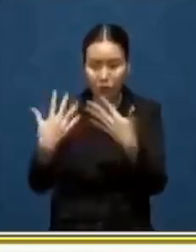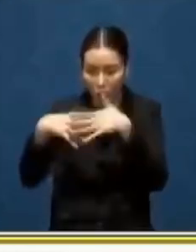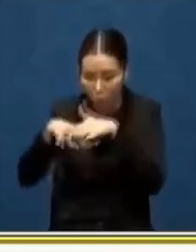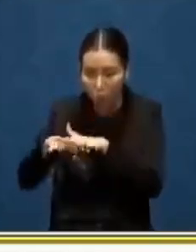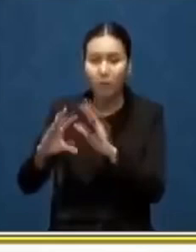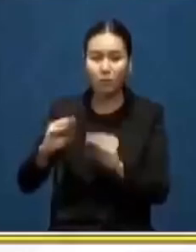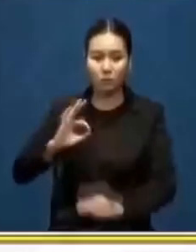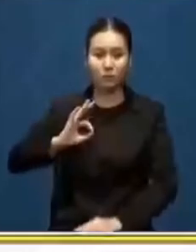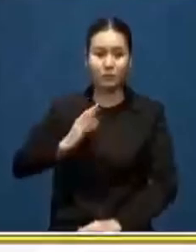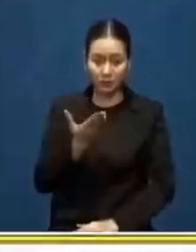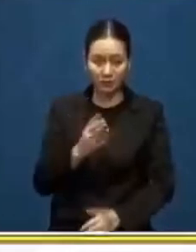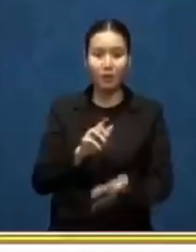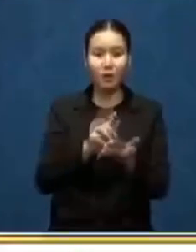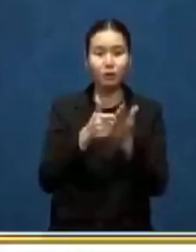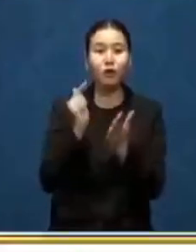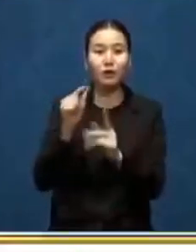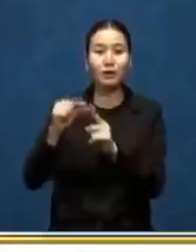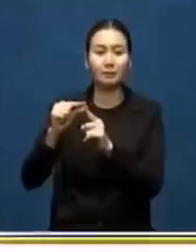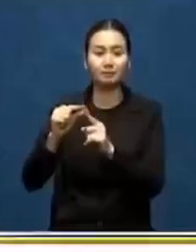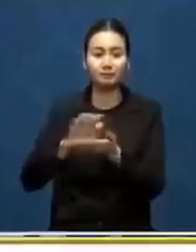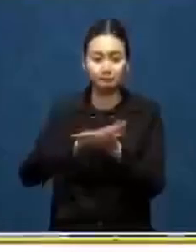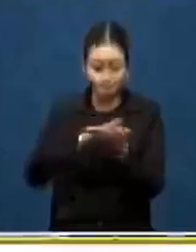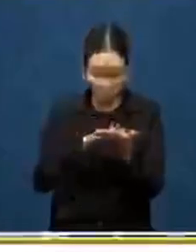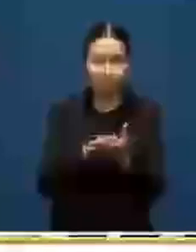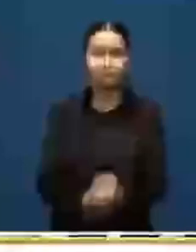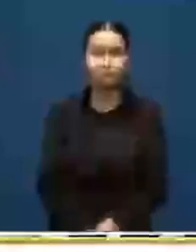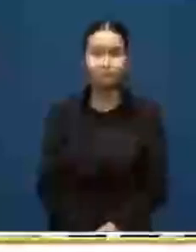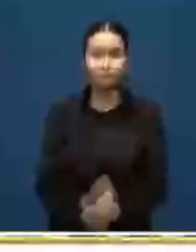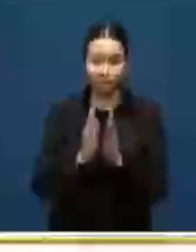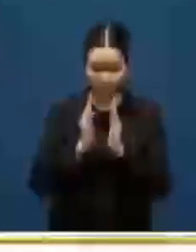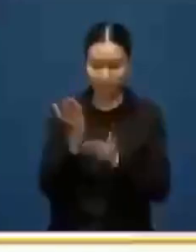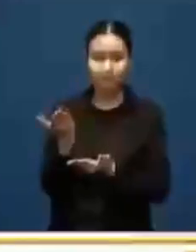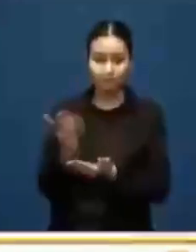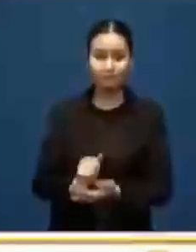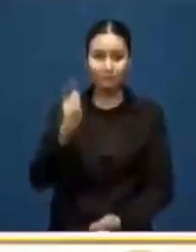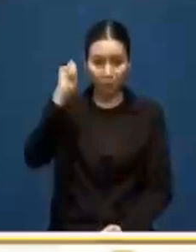นะครับขอถอนคำพูดครับขอบคุณครับ ครับขอบคุณท่านที่ประท้วงนะครับ